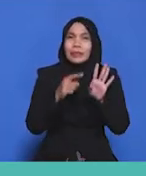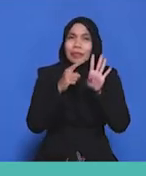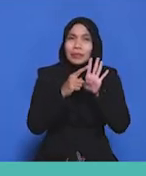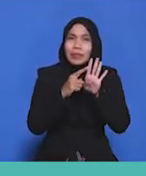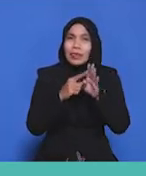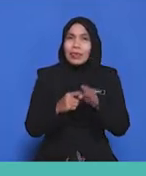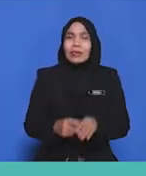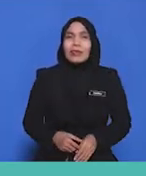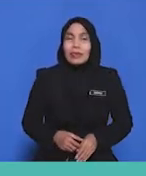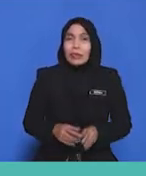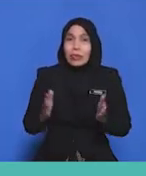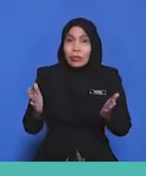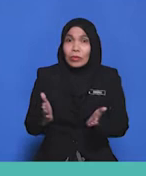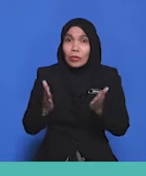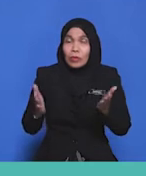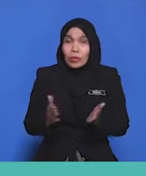sokongan moral.